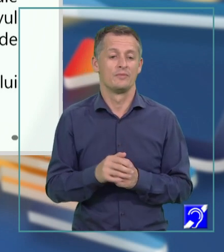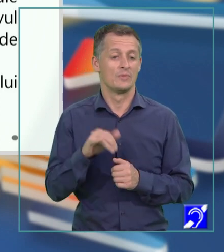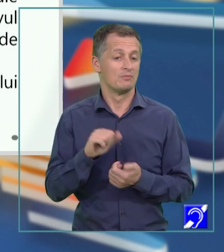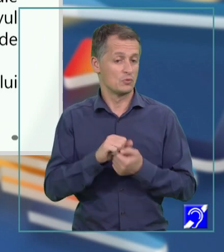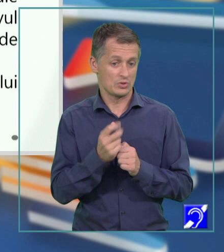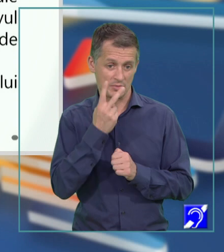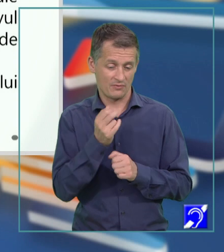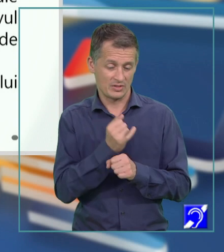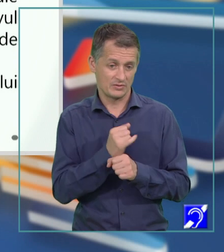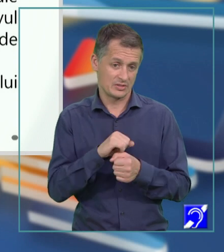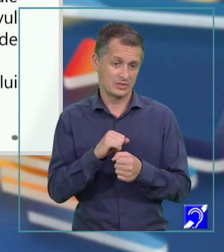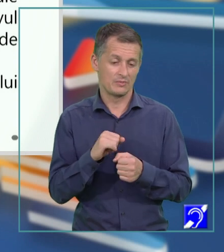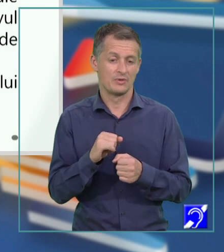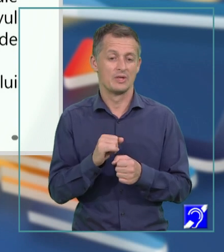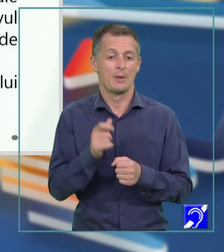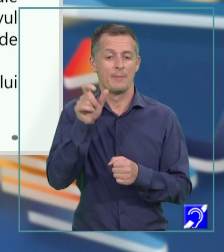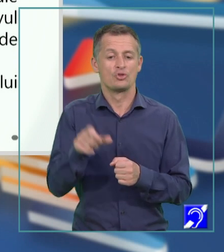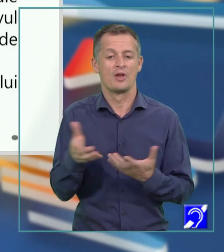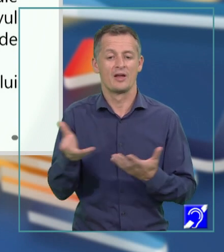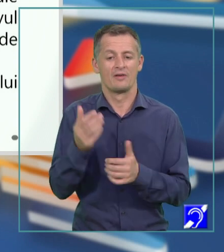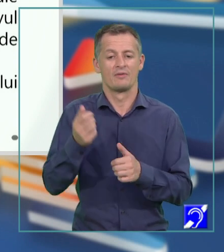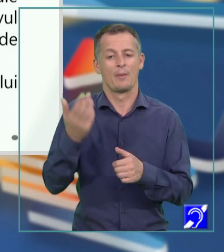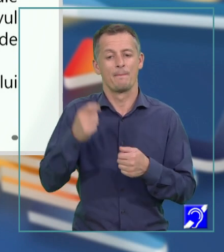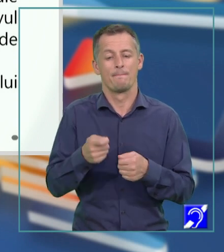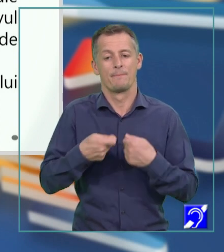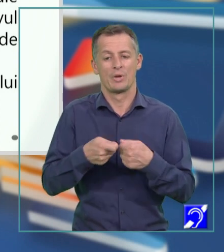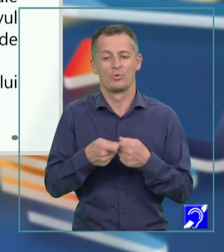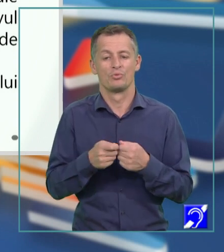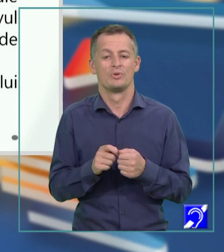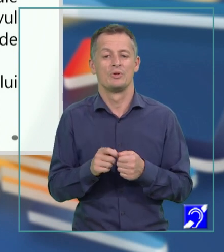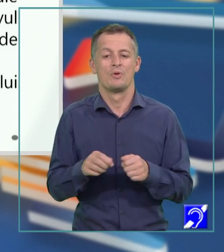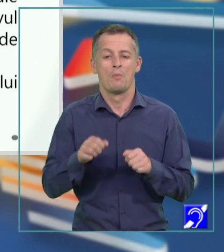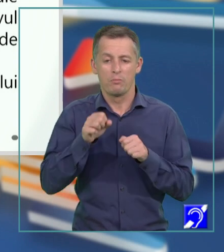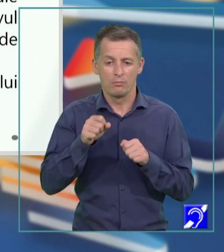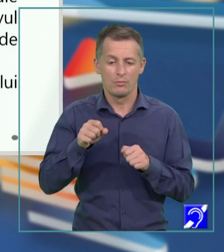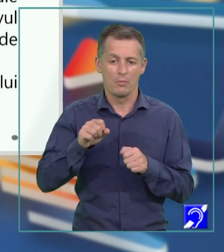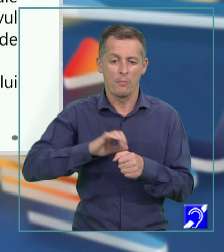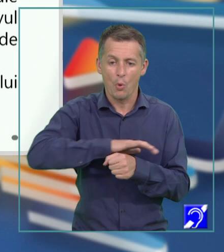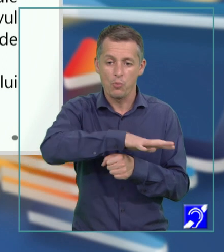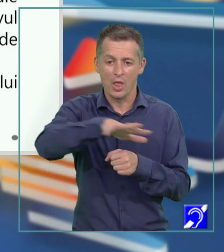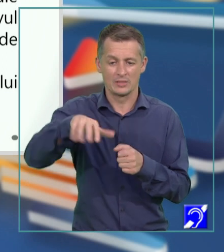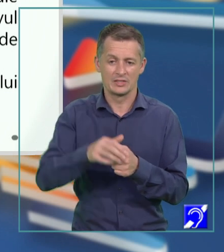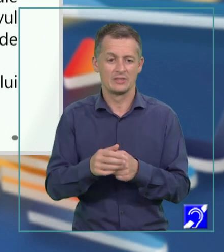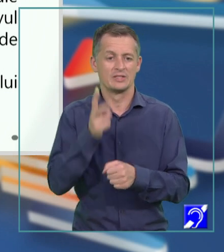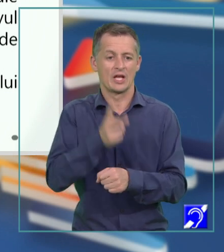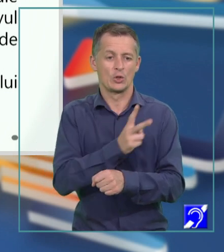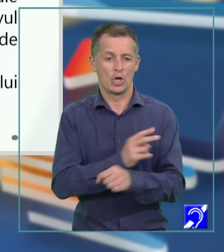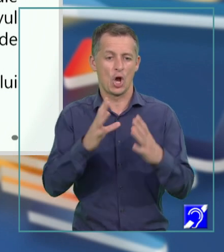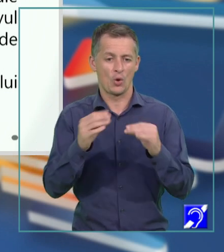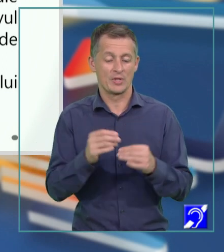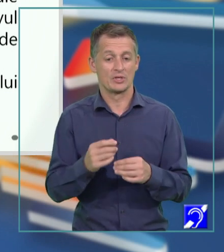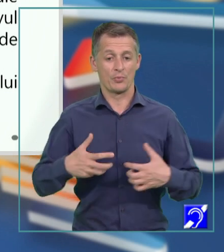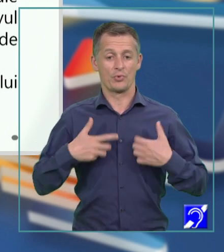iată, persoană care făcea parte din populația statului roman și se bucura de drepturi depline de cetățenie,